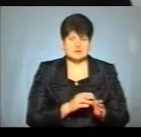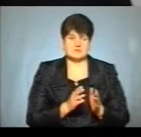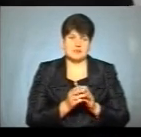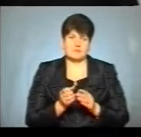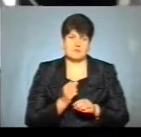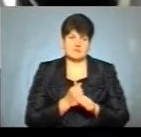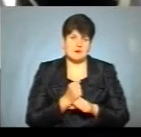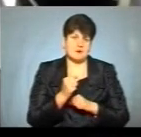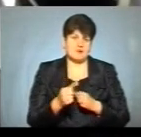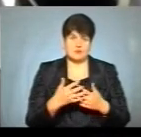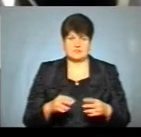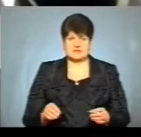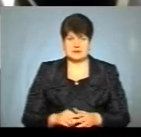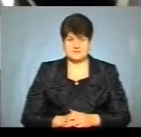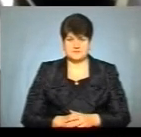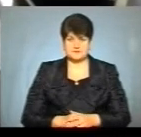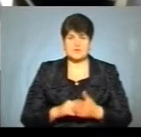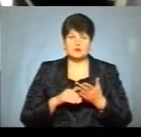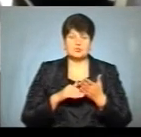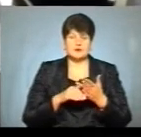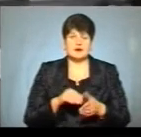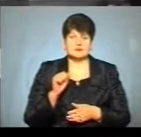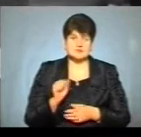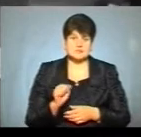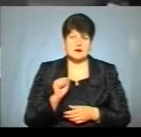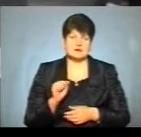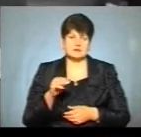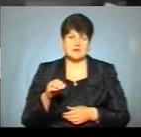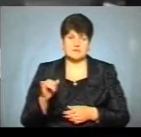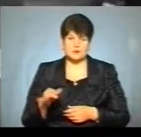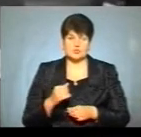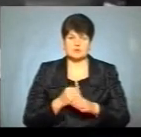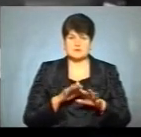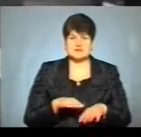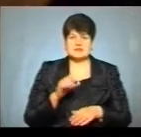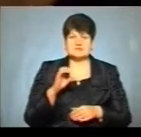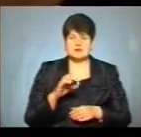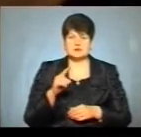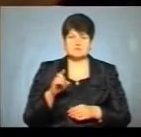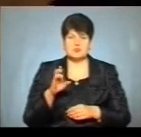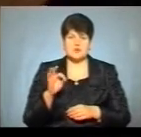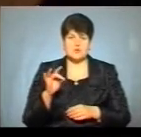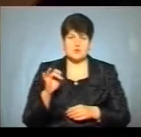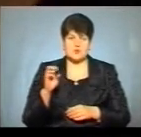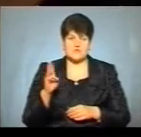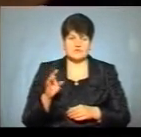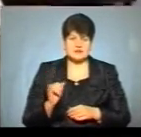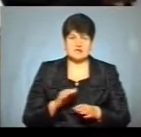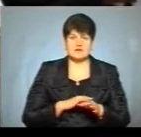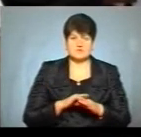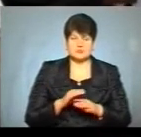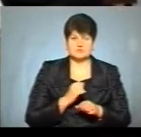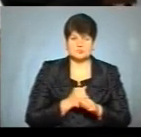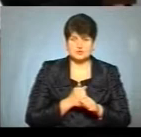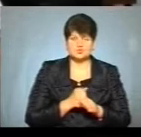туди направляють і все. Допомагає Анастасія Атаманюк знайти робоче місце Світлана Зборовська, фахівець обласного центру зайнятості, яка виконує